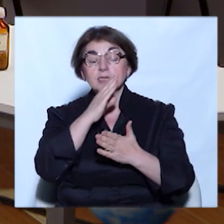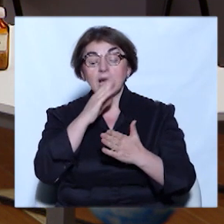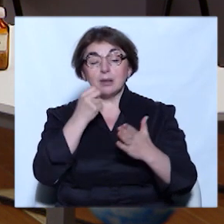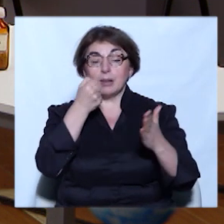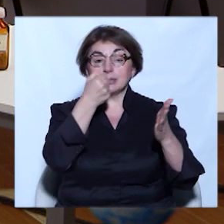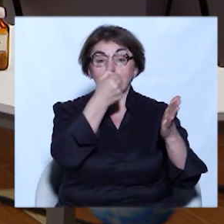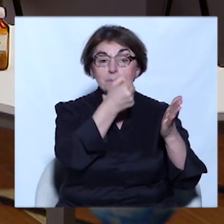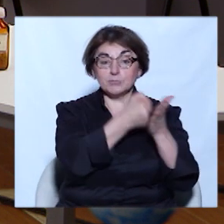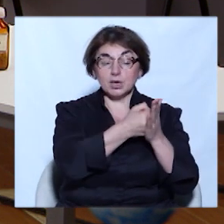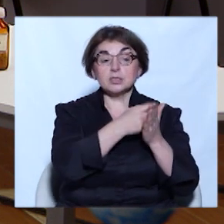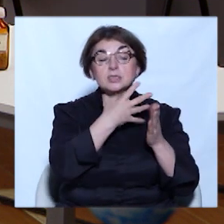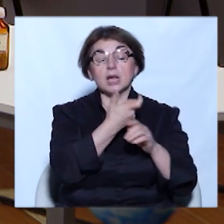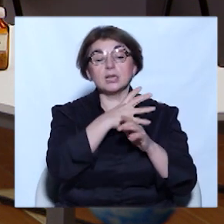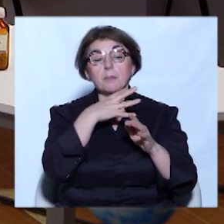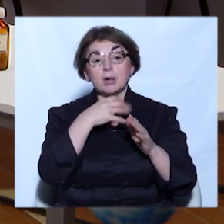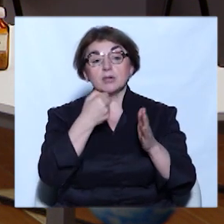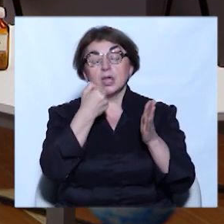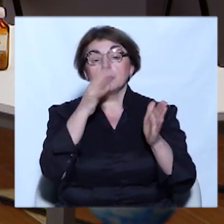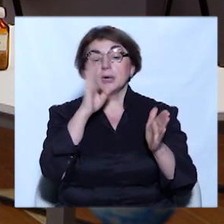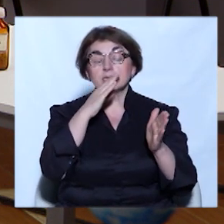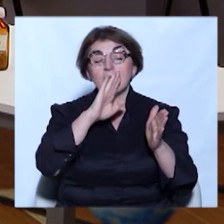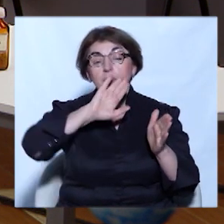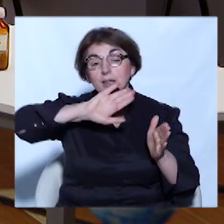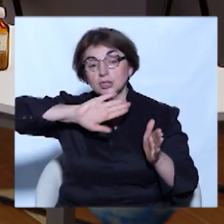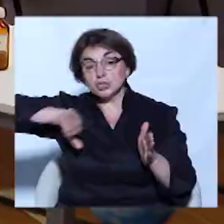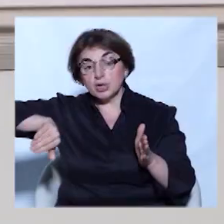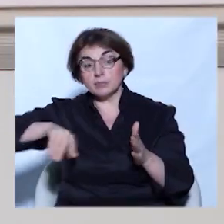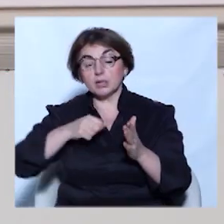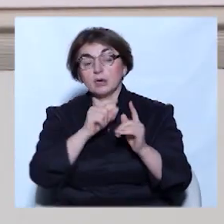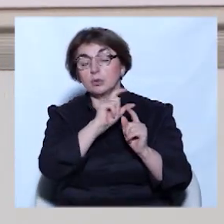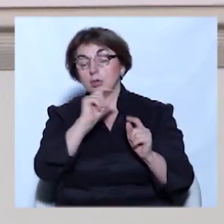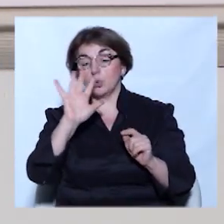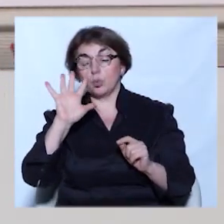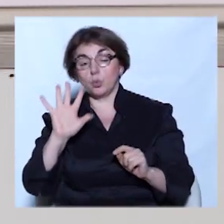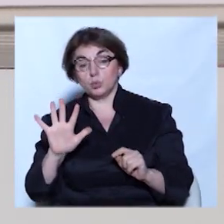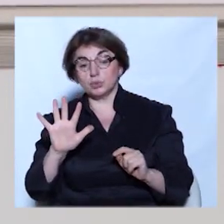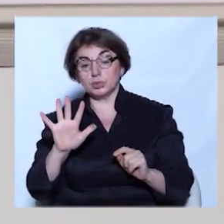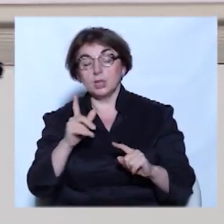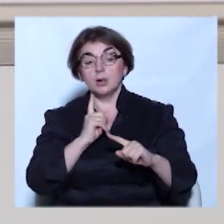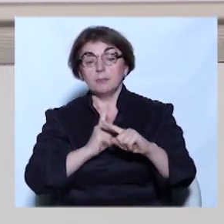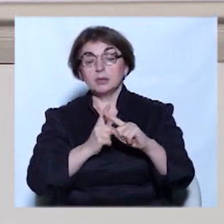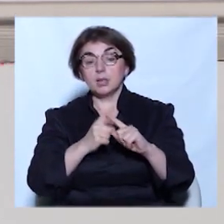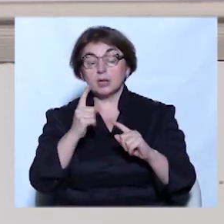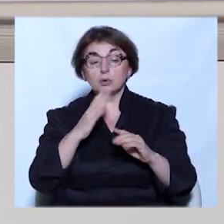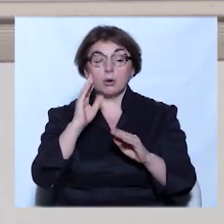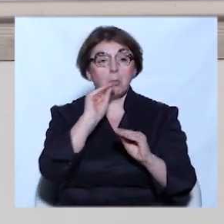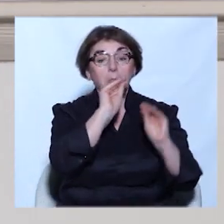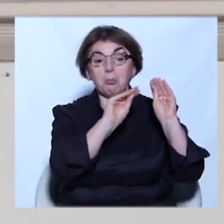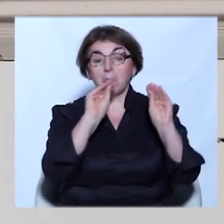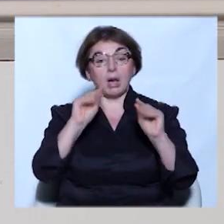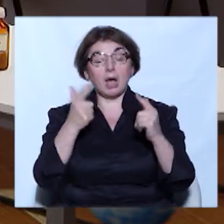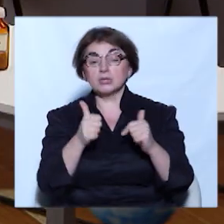დიდი რაოდენობით და წყალბადის შემდგომ მოთავსებულია ხუთი მეტალი. რატომ დაალაგეს მეტალები